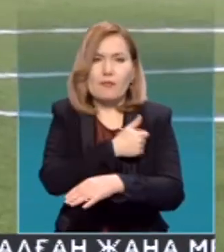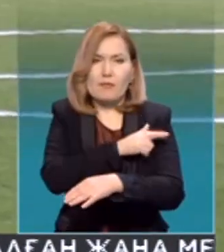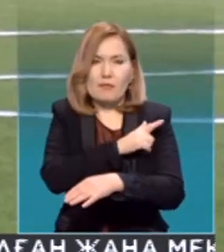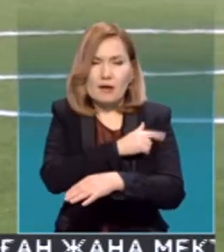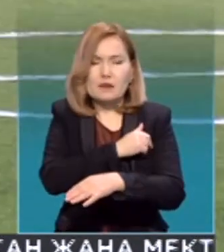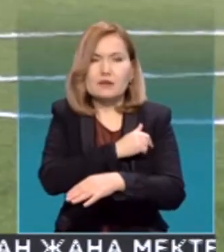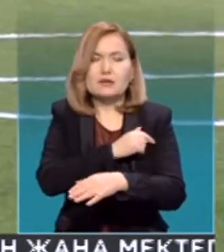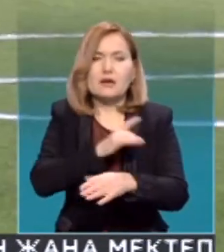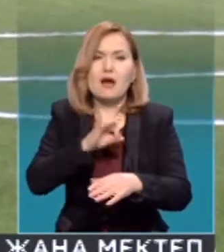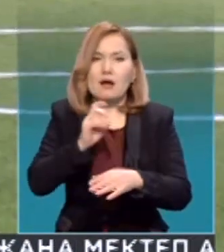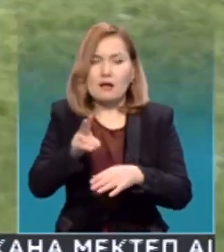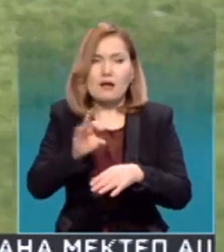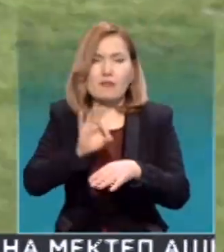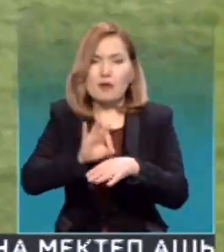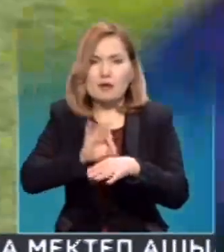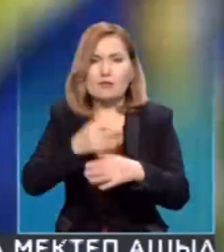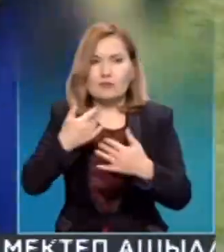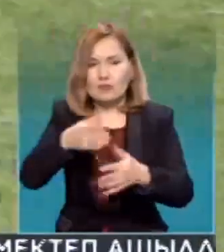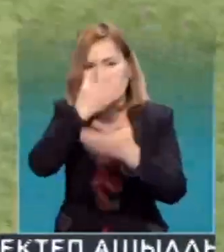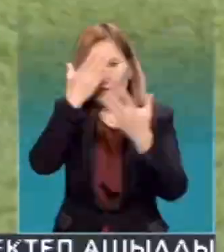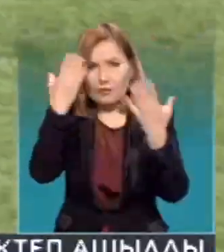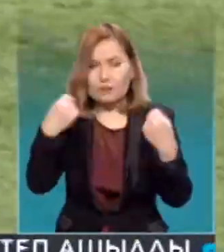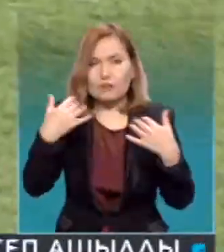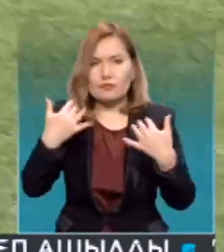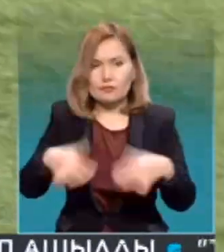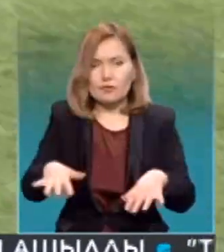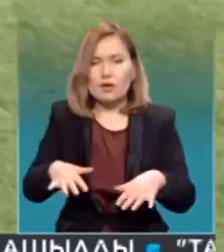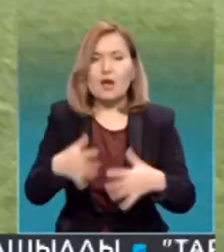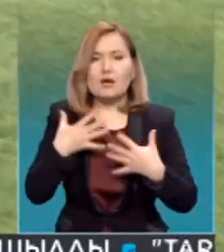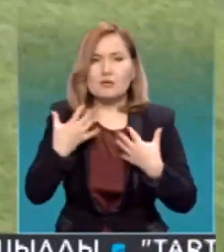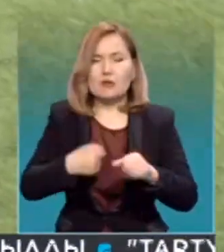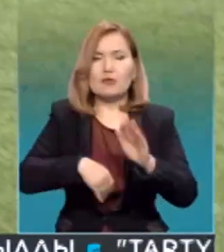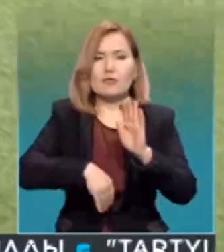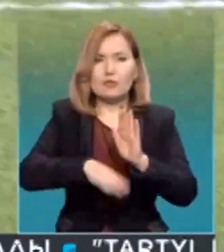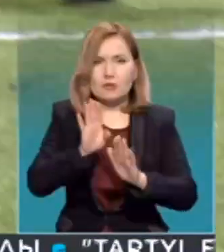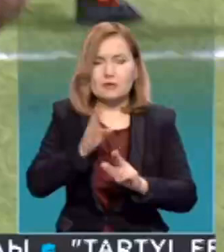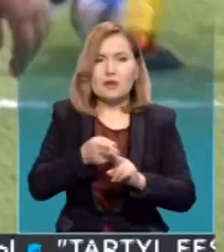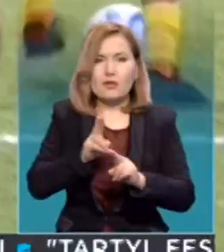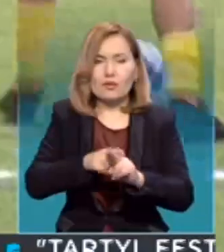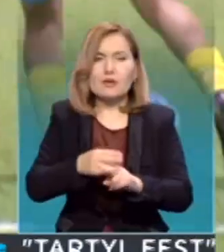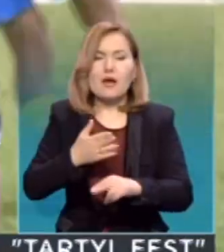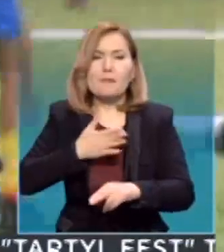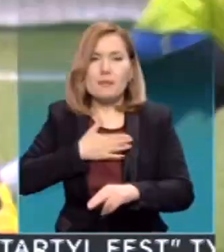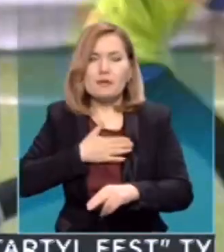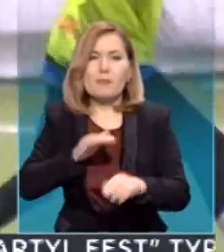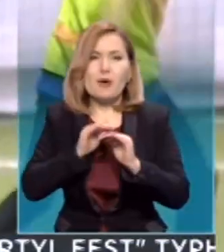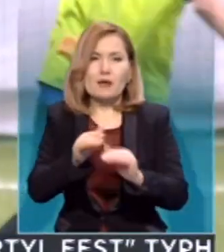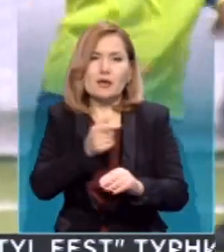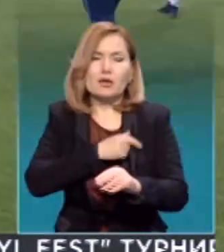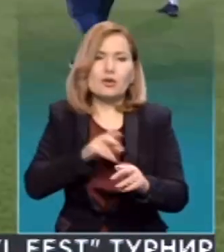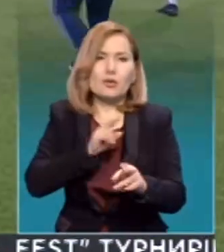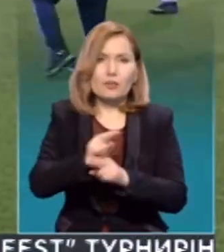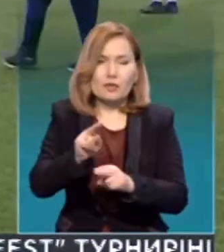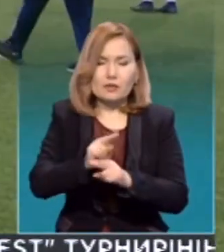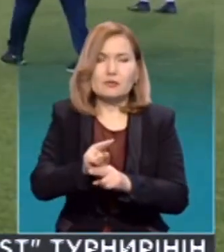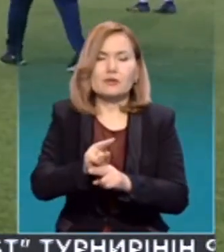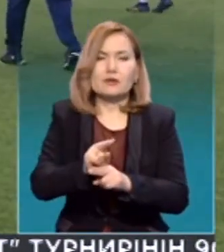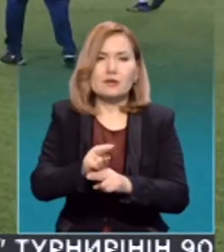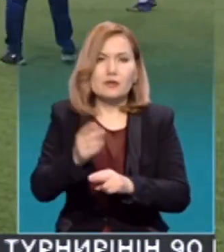онкология. Енді мен ойыншы ретінде емес, енді тренер ретінде осы мақсаттарды қойдым. Мен жағдайымды